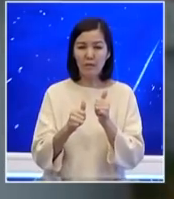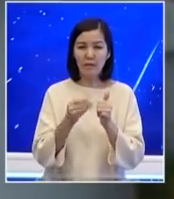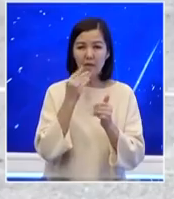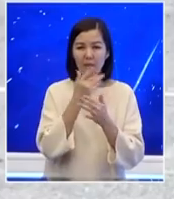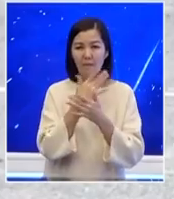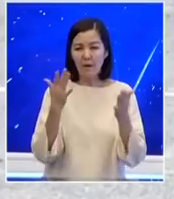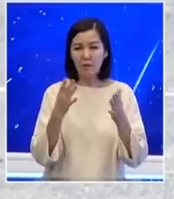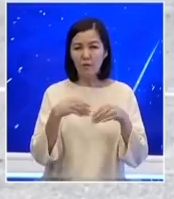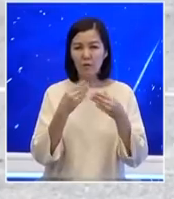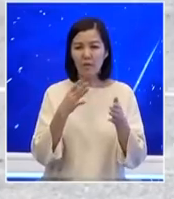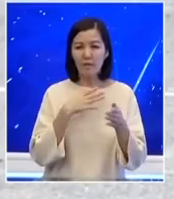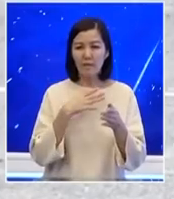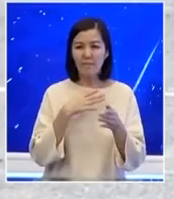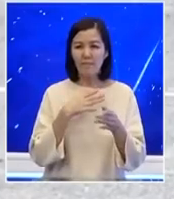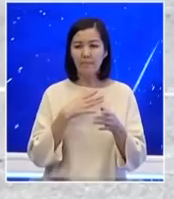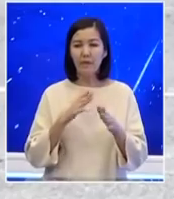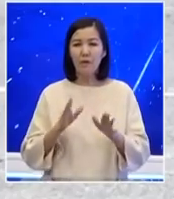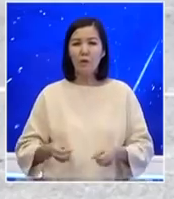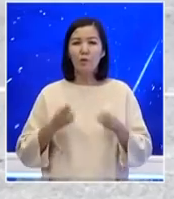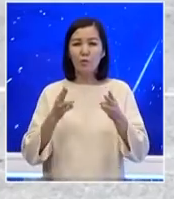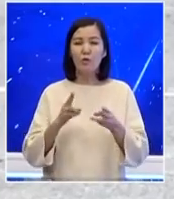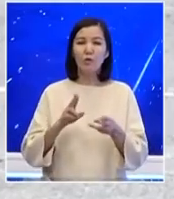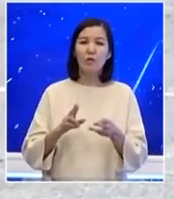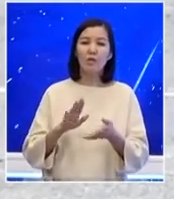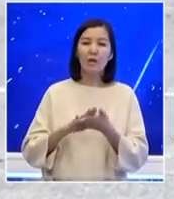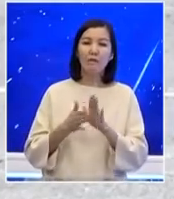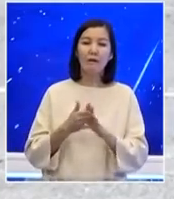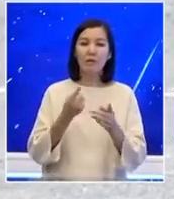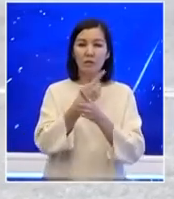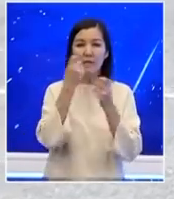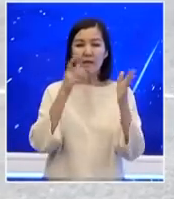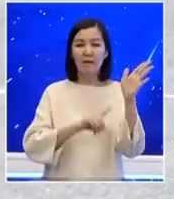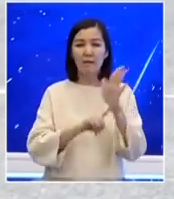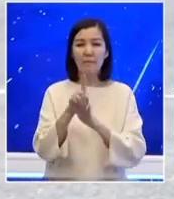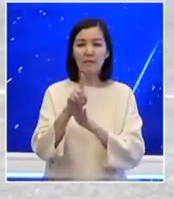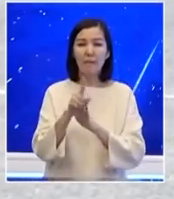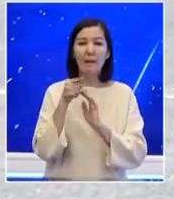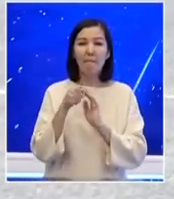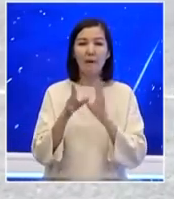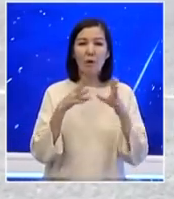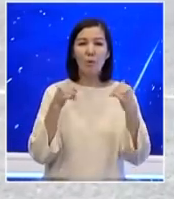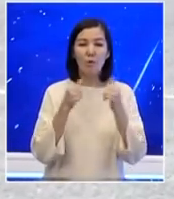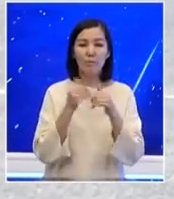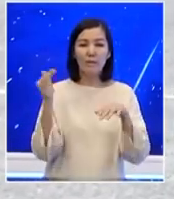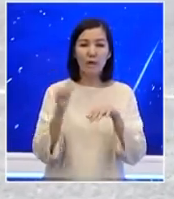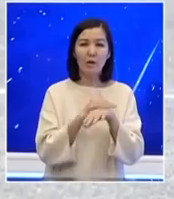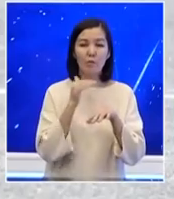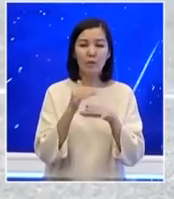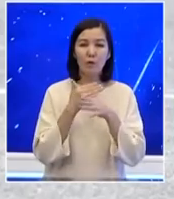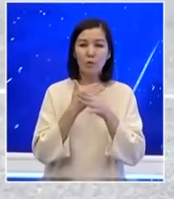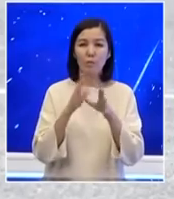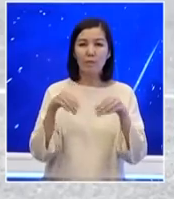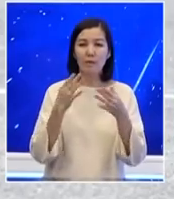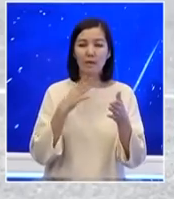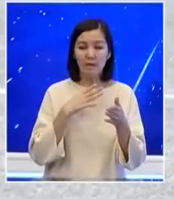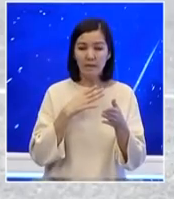таратылды. Төтінші жағдайлар жарияланғаннан бері Алакөл ауданында мыңға жуық отбасы әлеуметтік қайырымдылық көмекпен қамтылды.